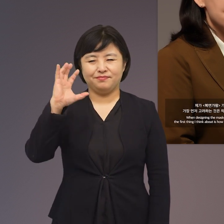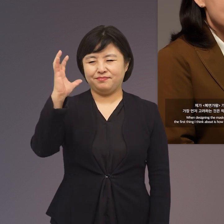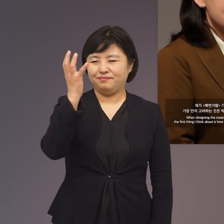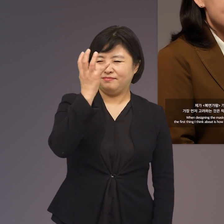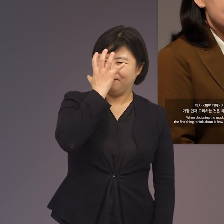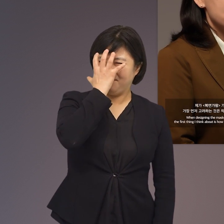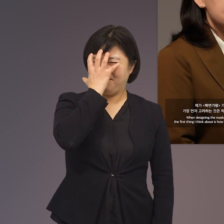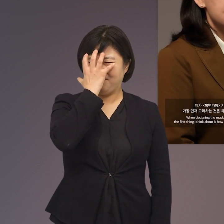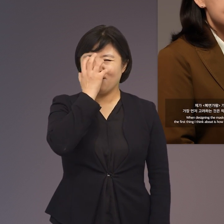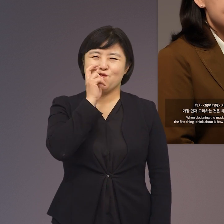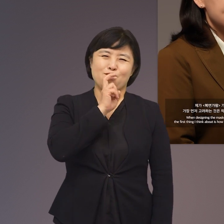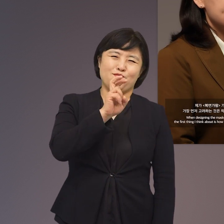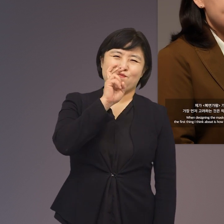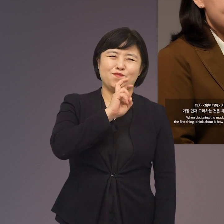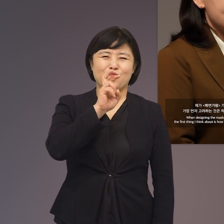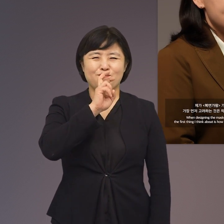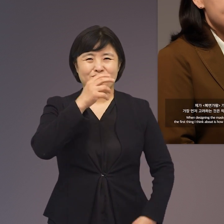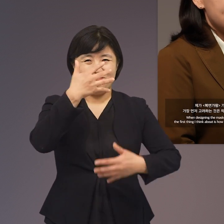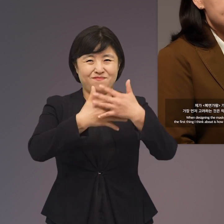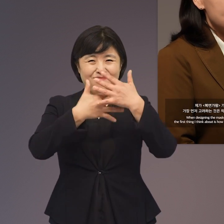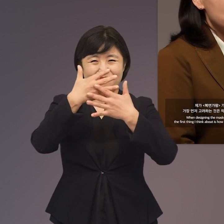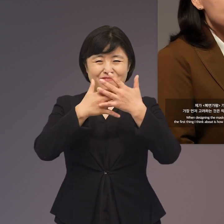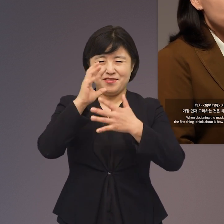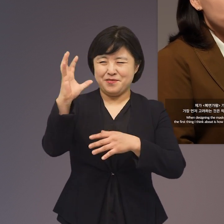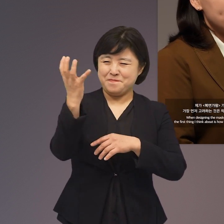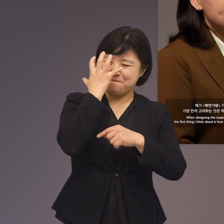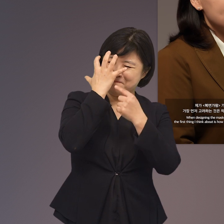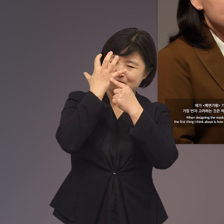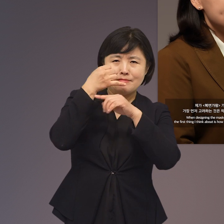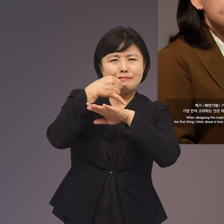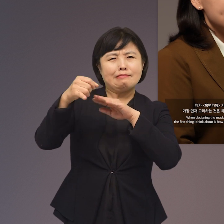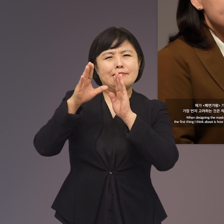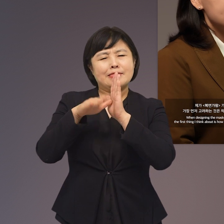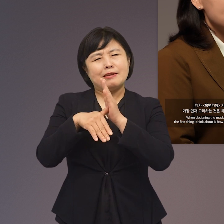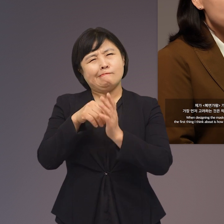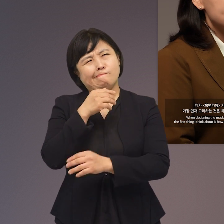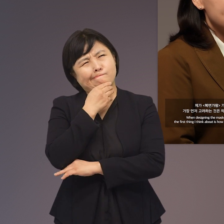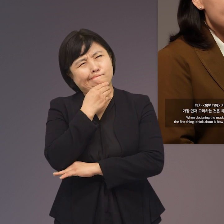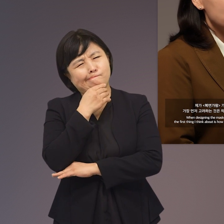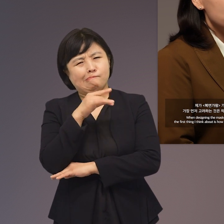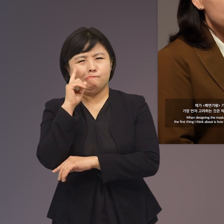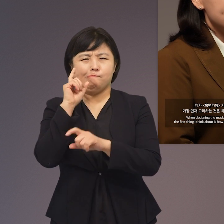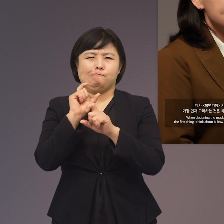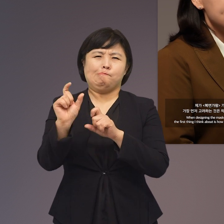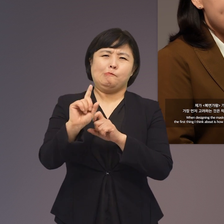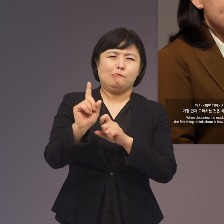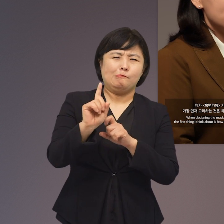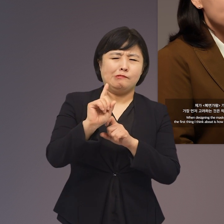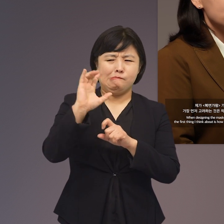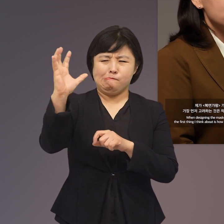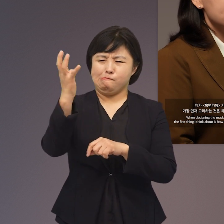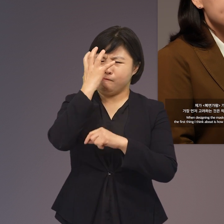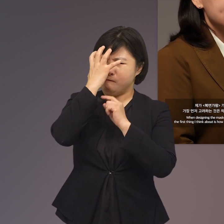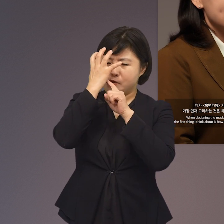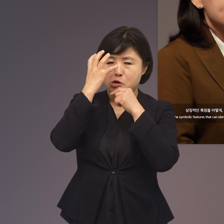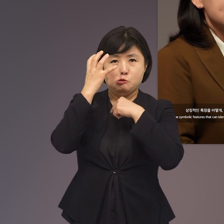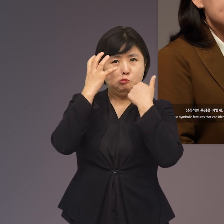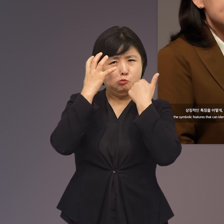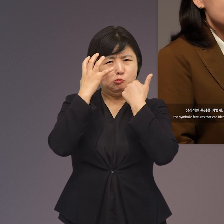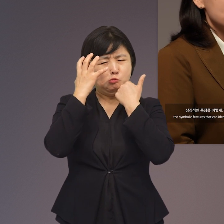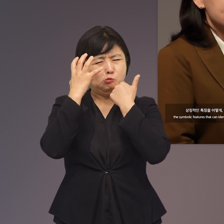제가 복면가왕 가면을 디자인할 때 가장 먼저 고려하는 것은 착용자가 누구인지